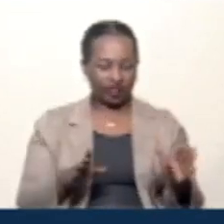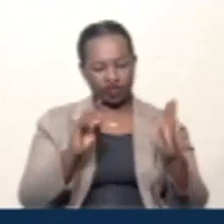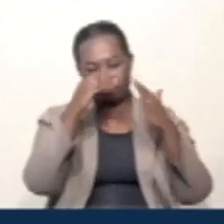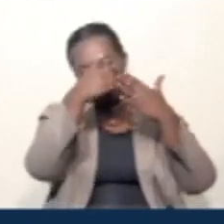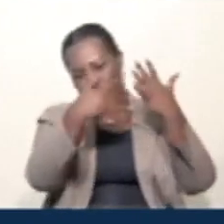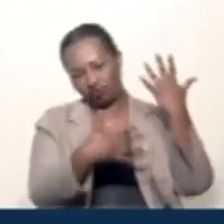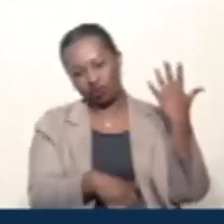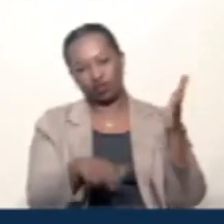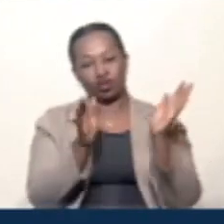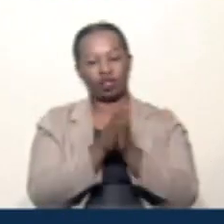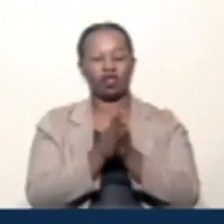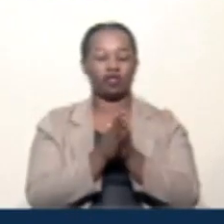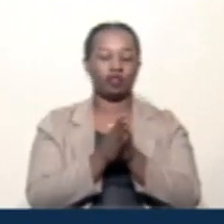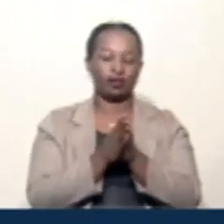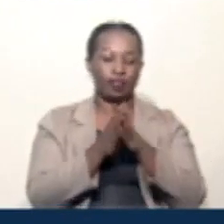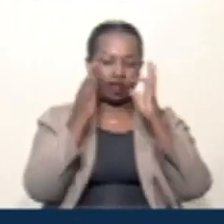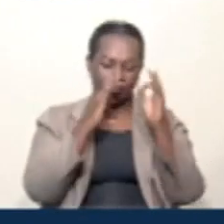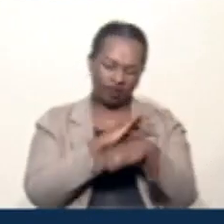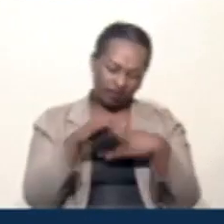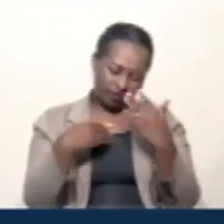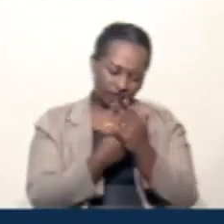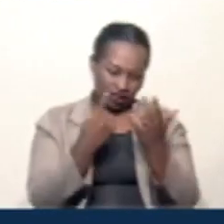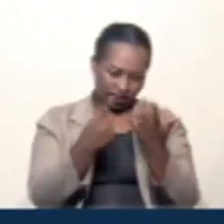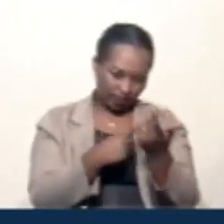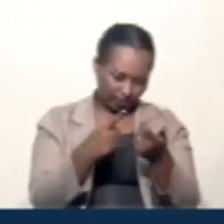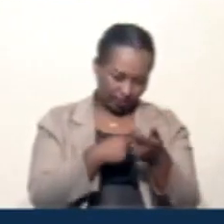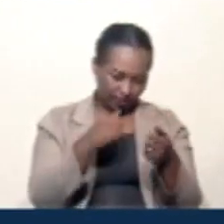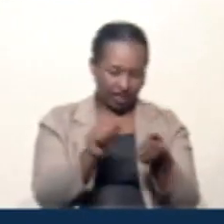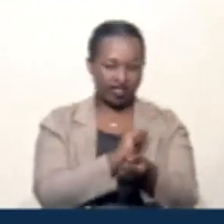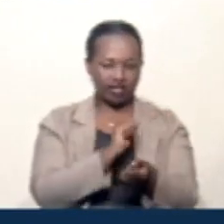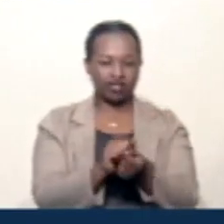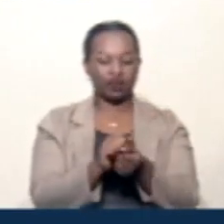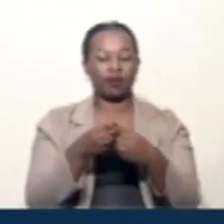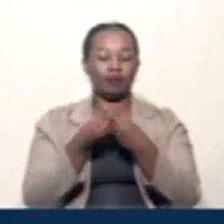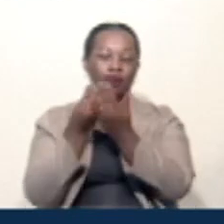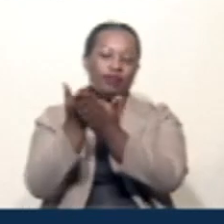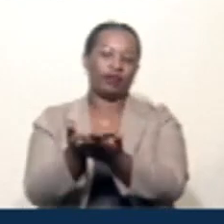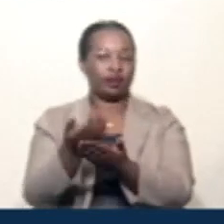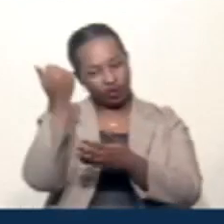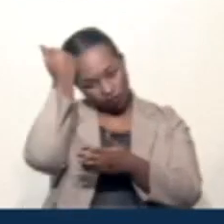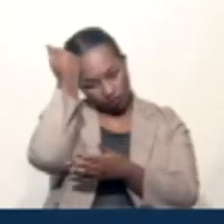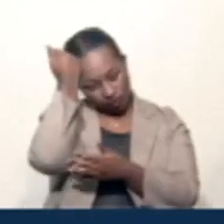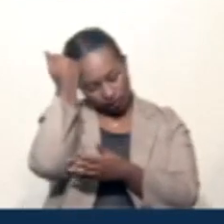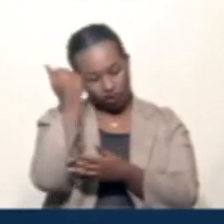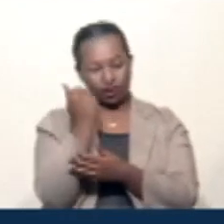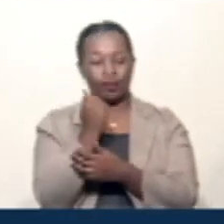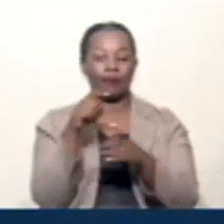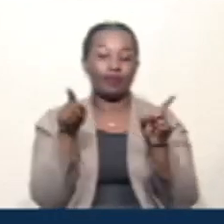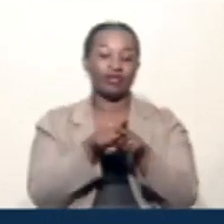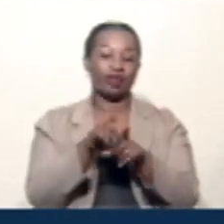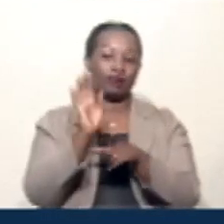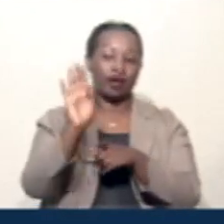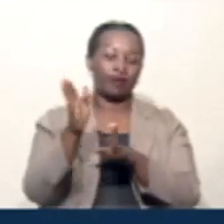urutonde ndetse n'ibyo byose byabaruwe byagiye byangiritse bishyikirwa ubwishingizi arirwo Britam. Nabo